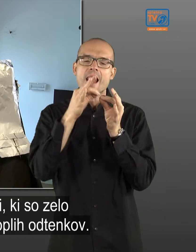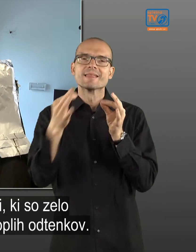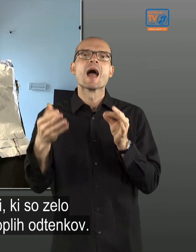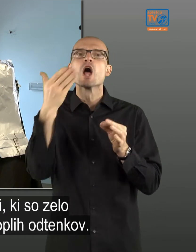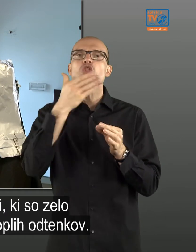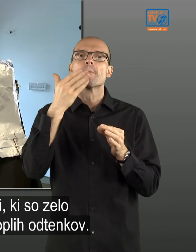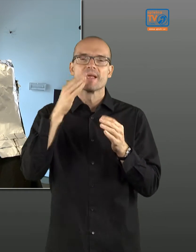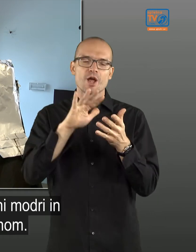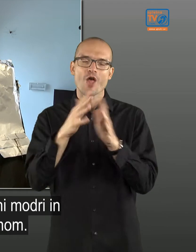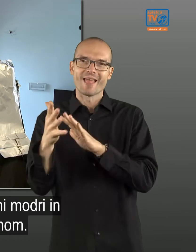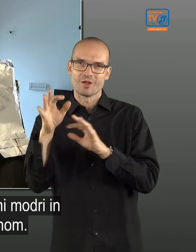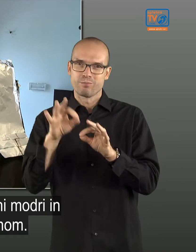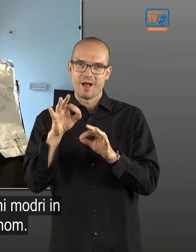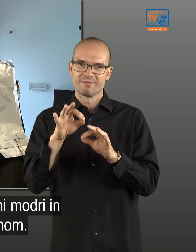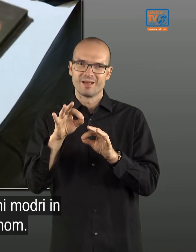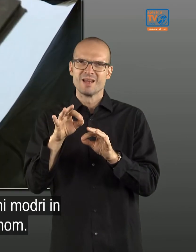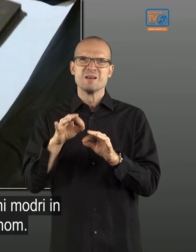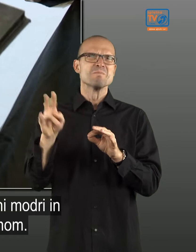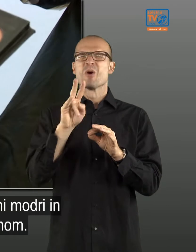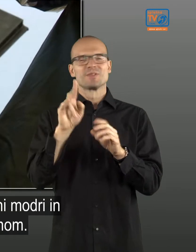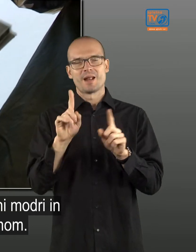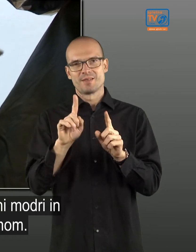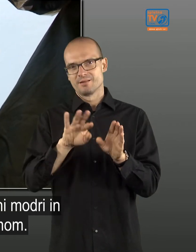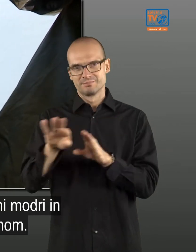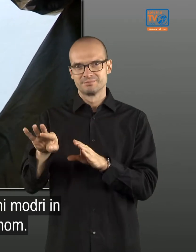odtenkov. Izogibamo se kakšnim modri